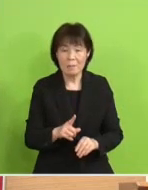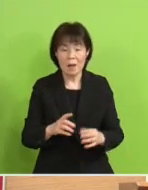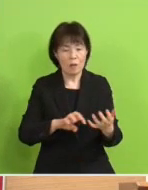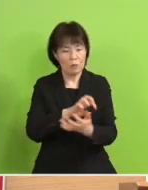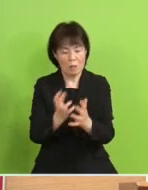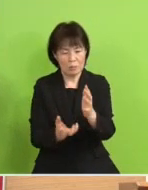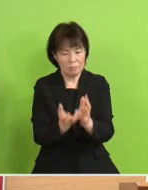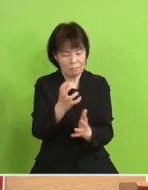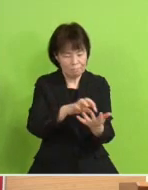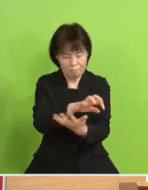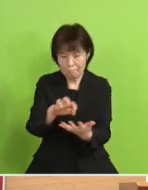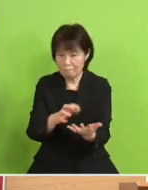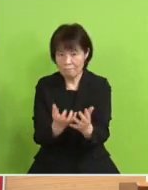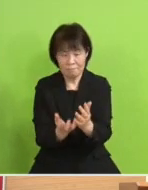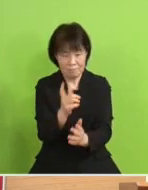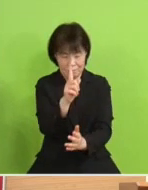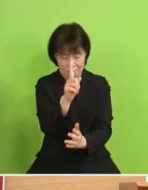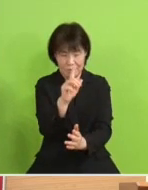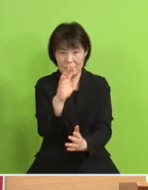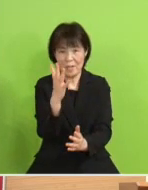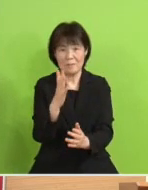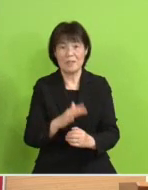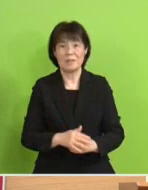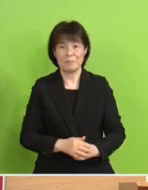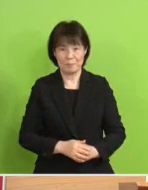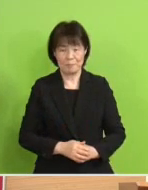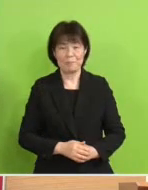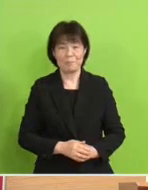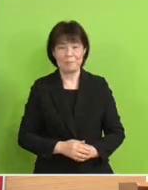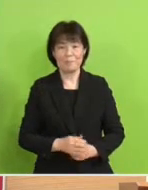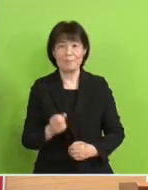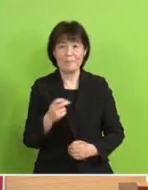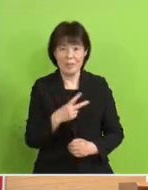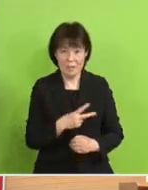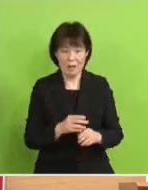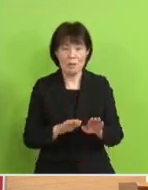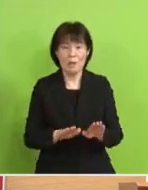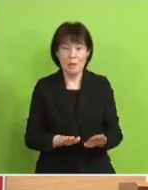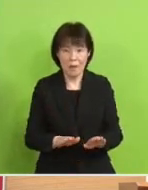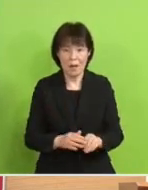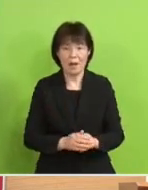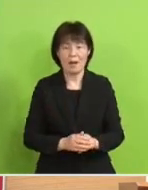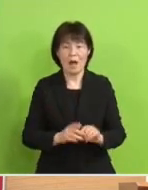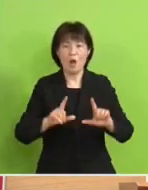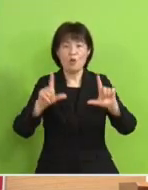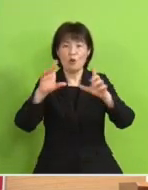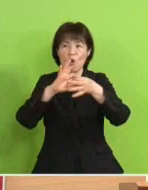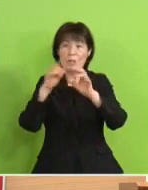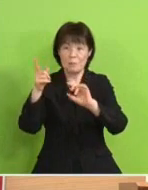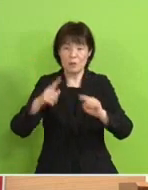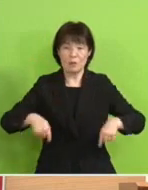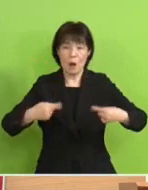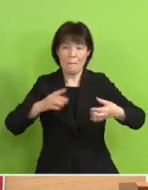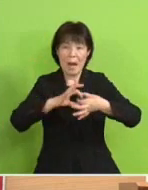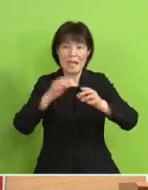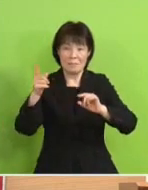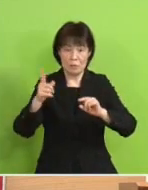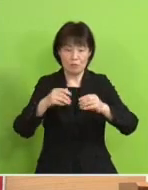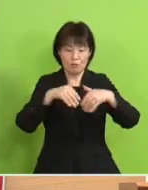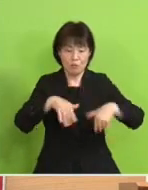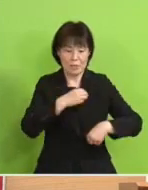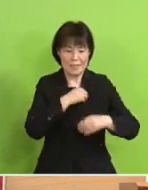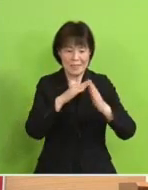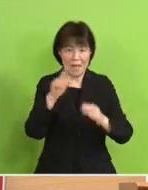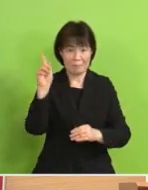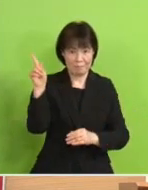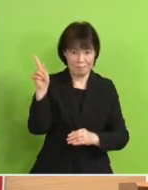トラブル混乱一切起こっておりません。またこれは東京オリンピックパラリンピック組織委員会も